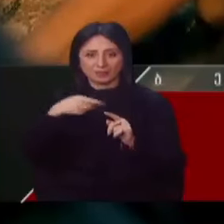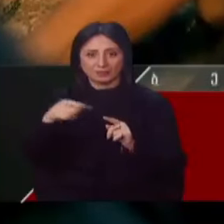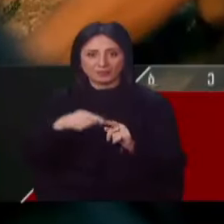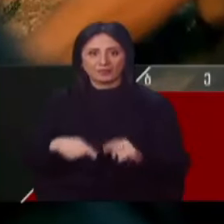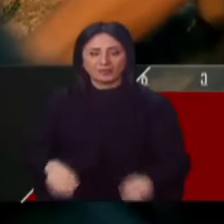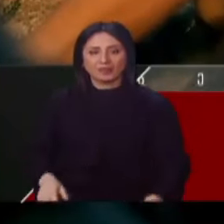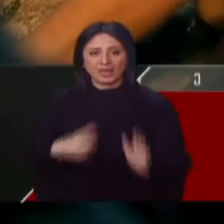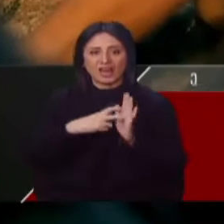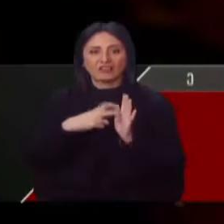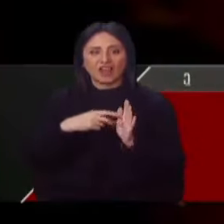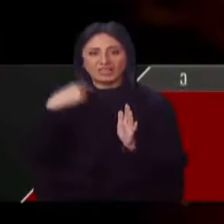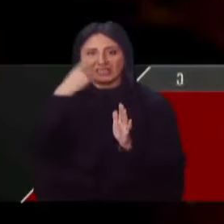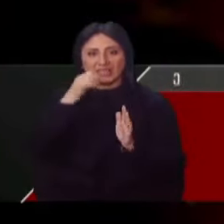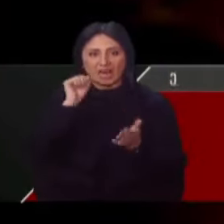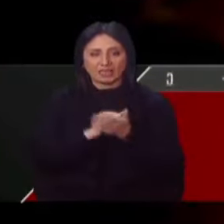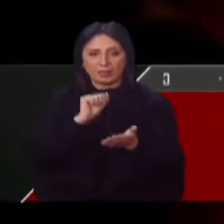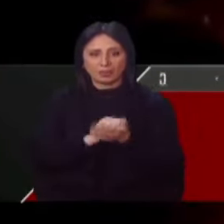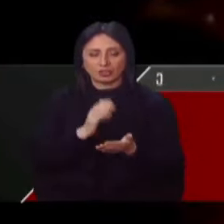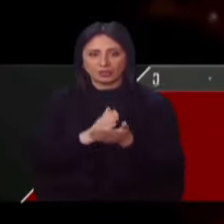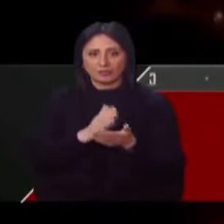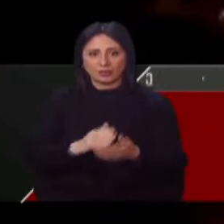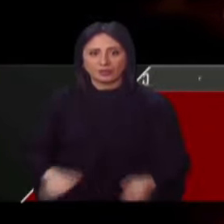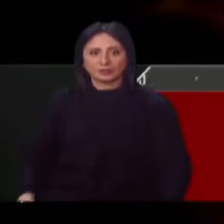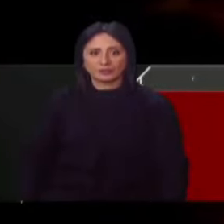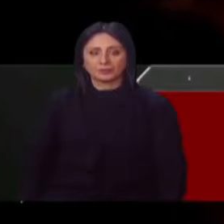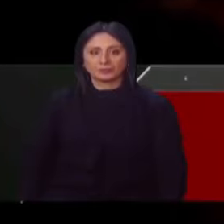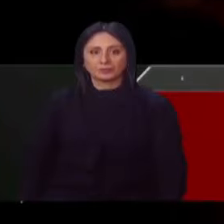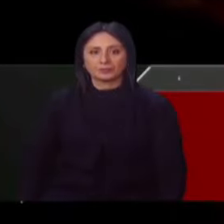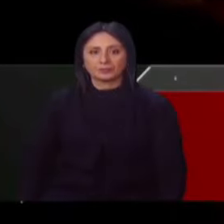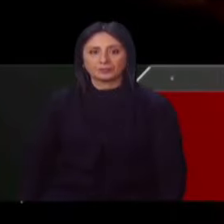რაც 800-მდე სახე გვაქვს დაბეჭდილი.